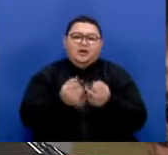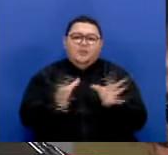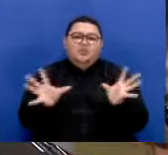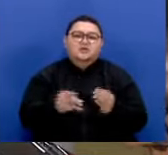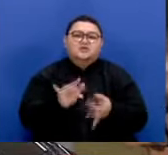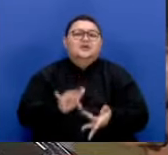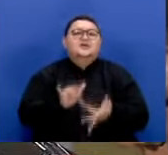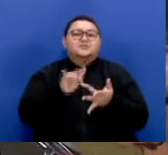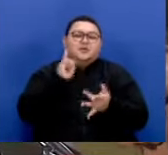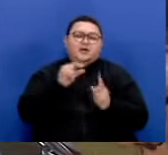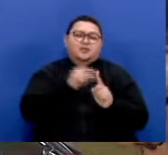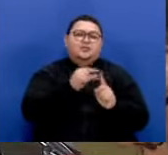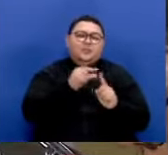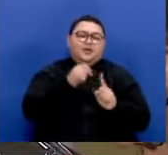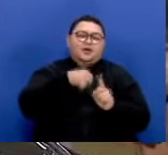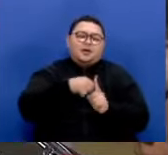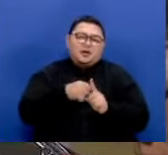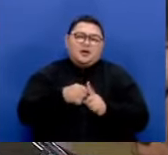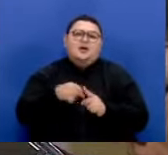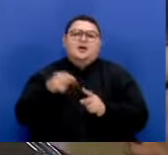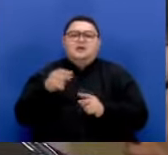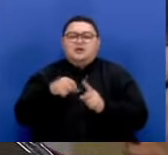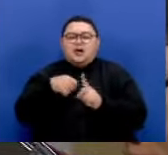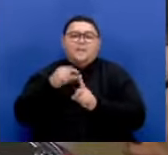dilakukan mulai dari PPK, KPU Kabupaten